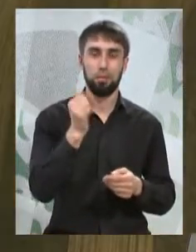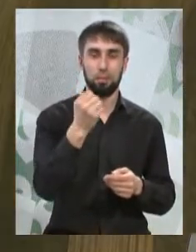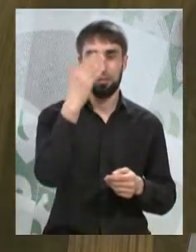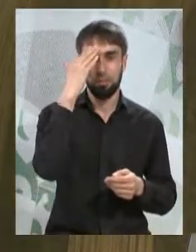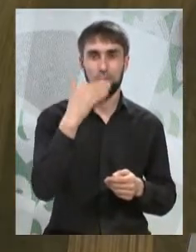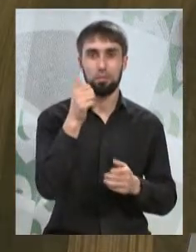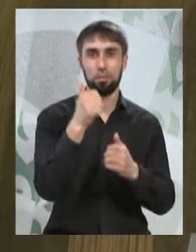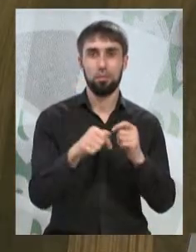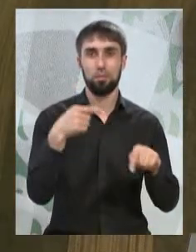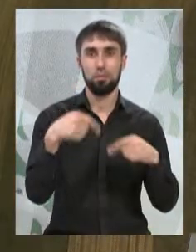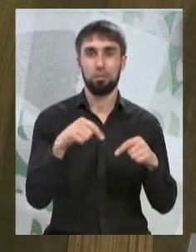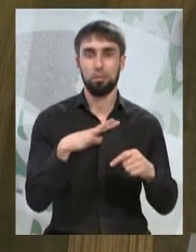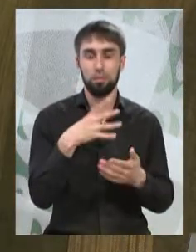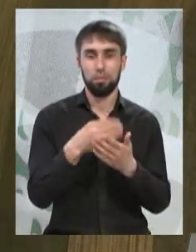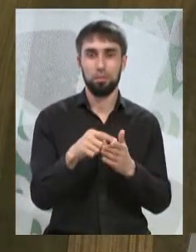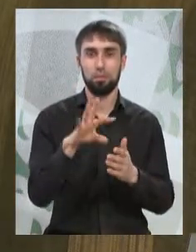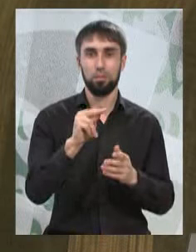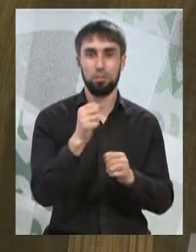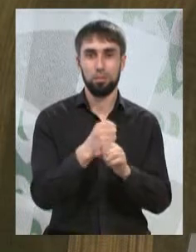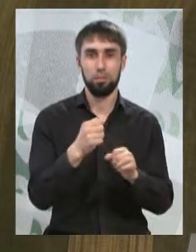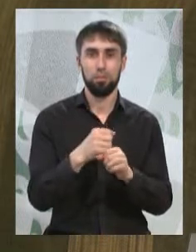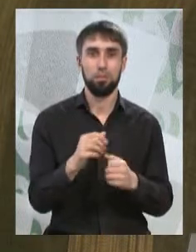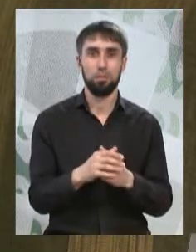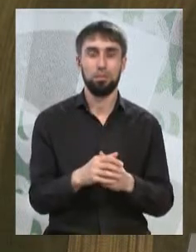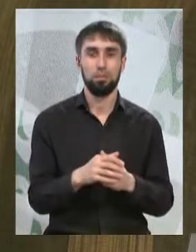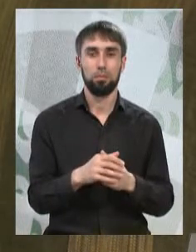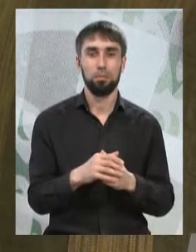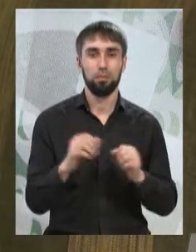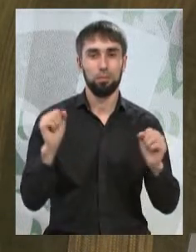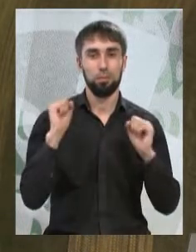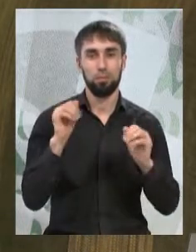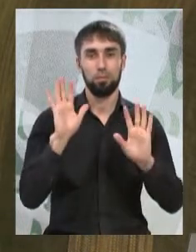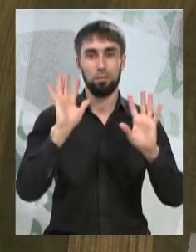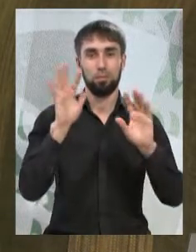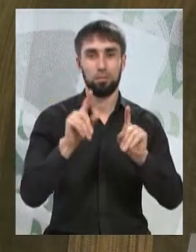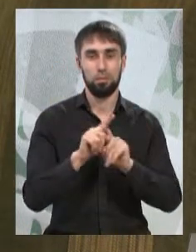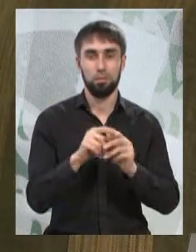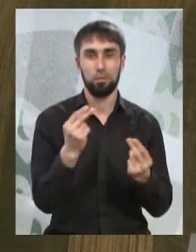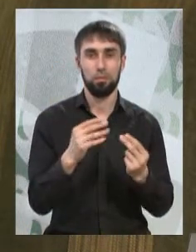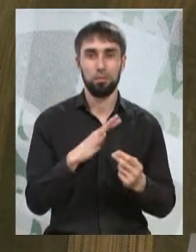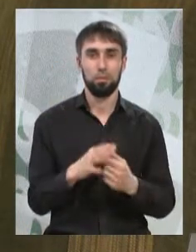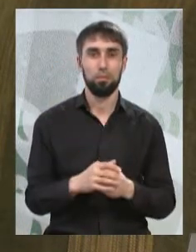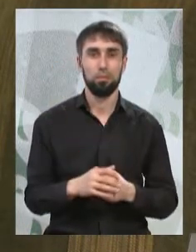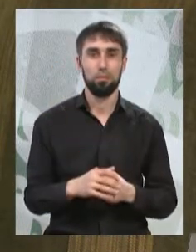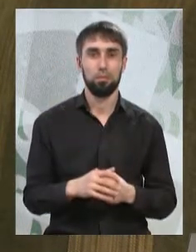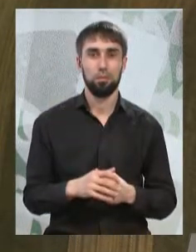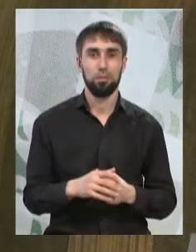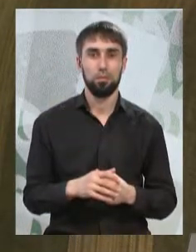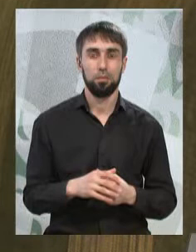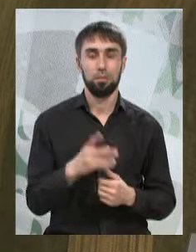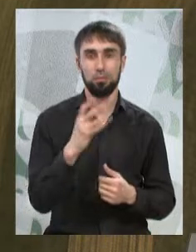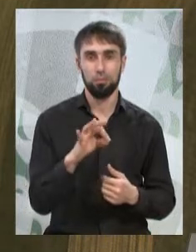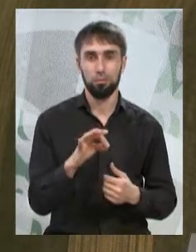мяч. Футбол там, ну, спортивный волейбол там играли. Вот. Ну,